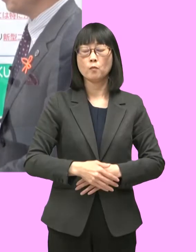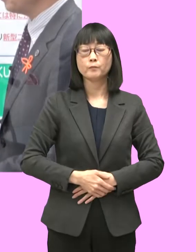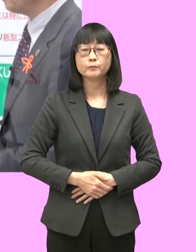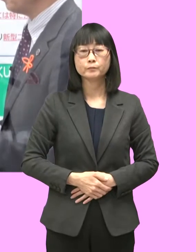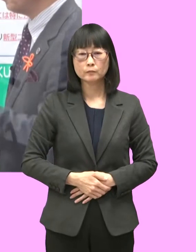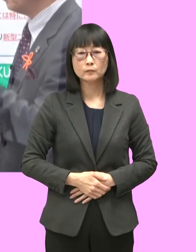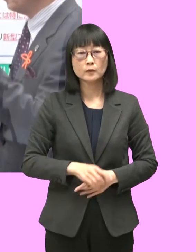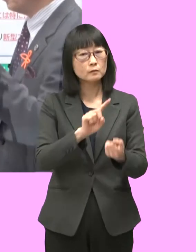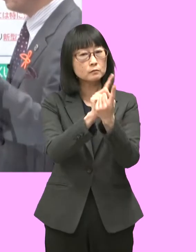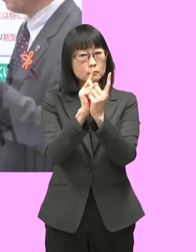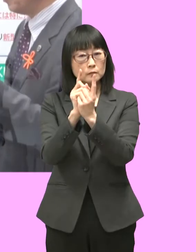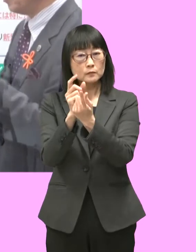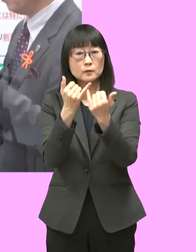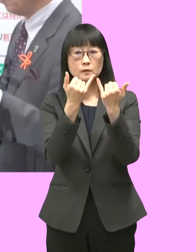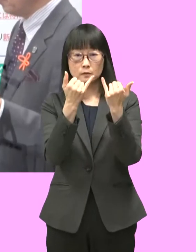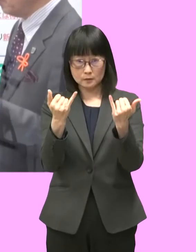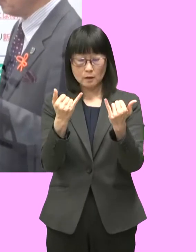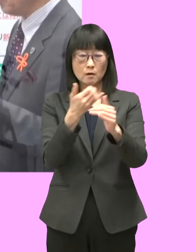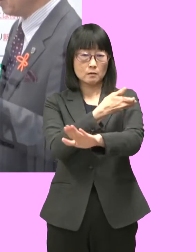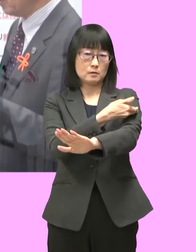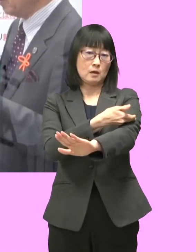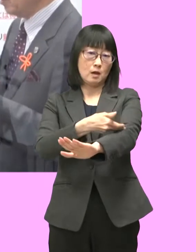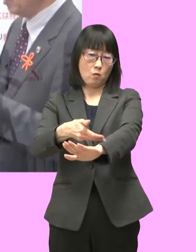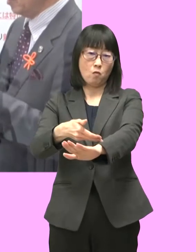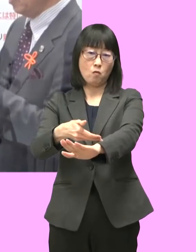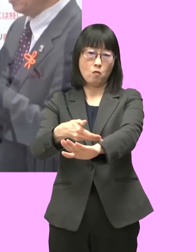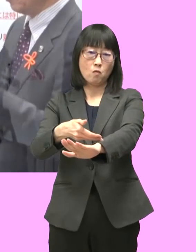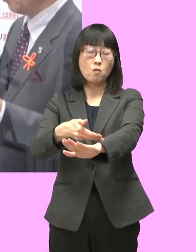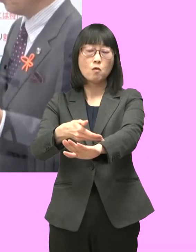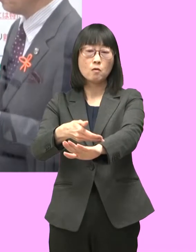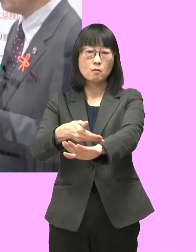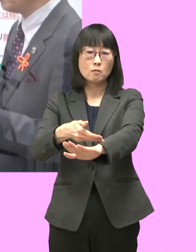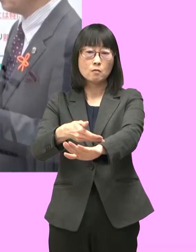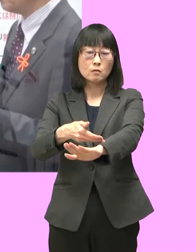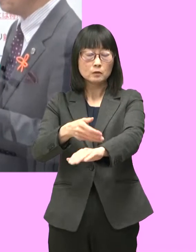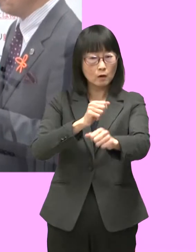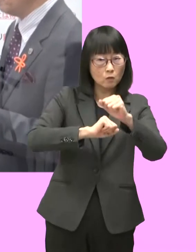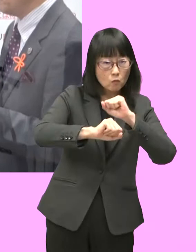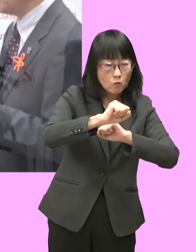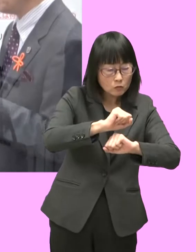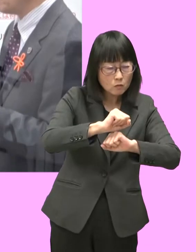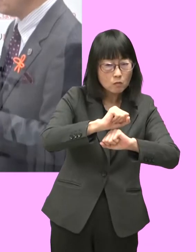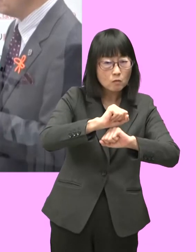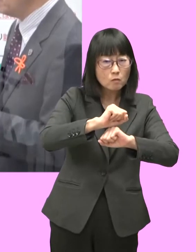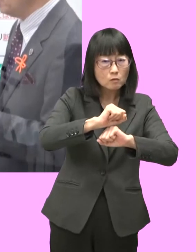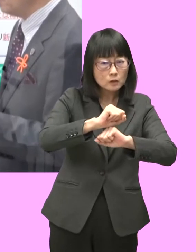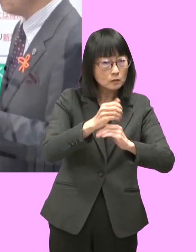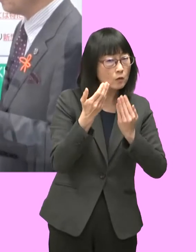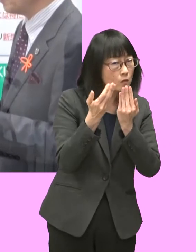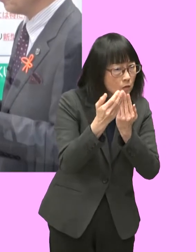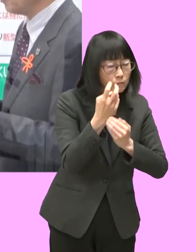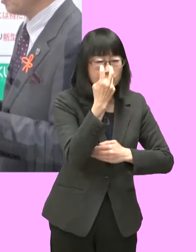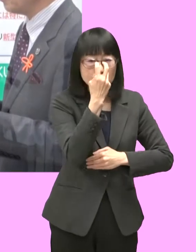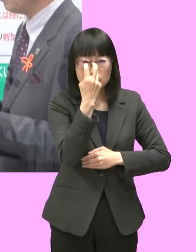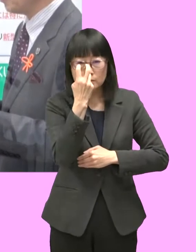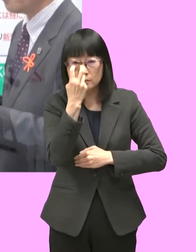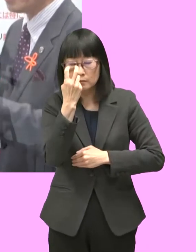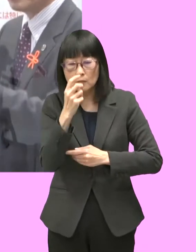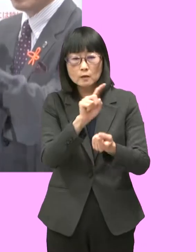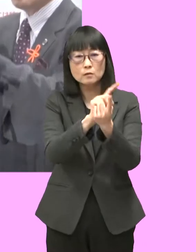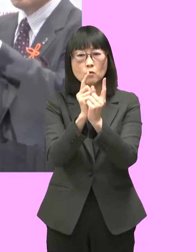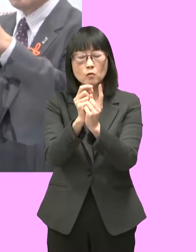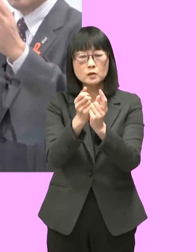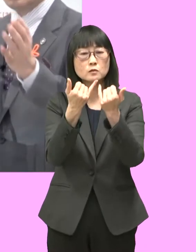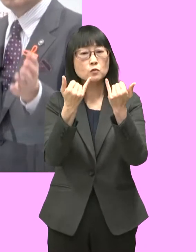触に関してもその経路というか、その行動履歴などを見てですね、濃厚接触に関する方